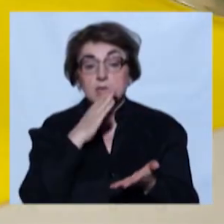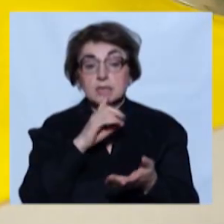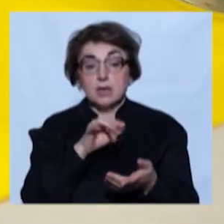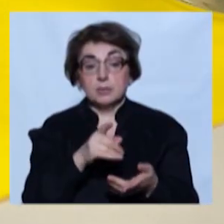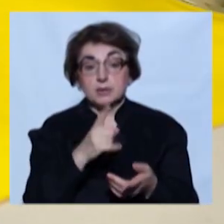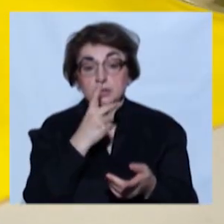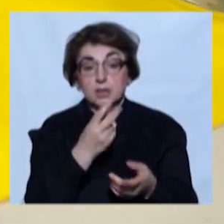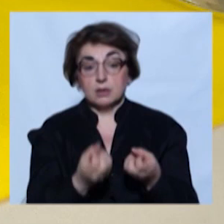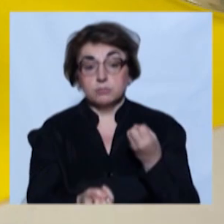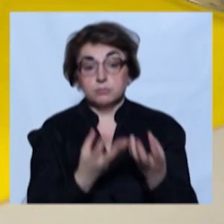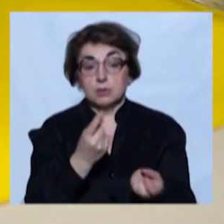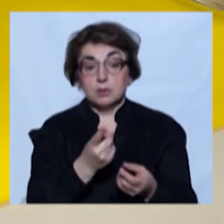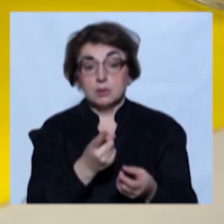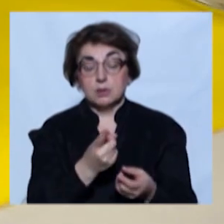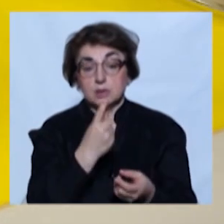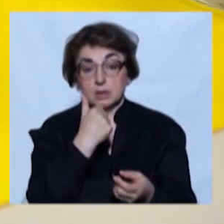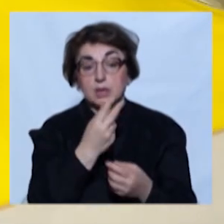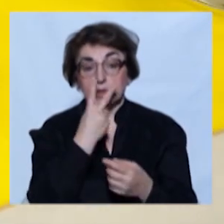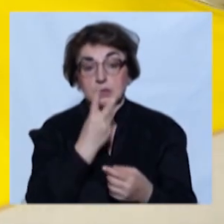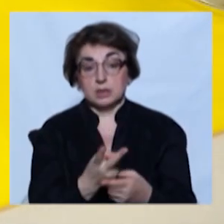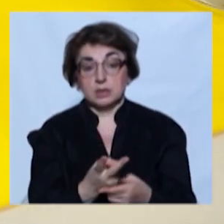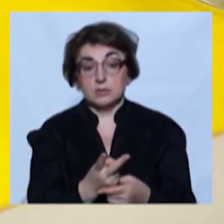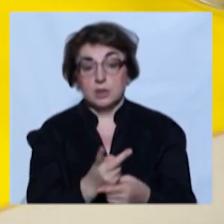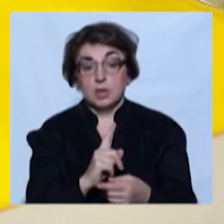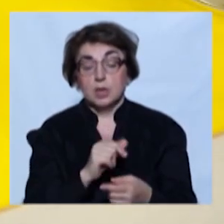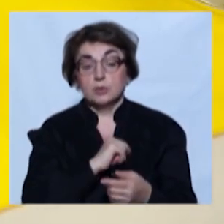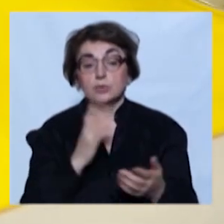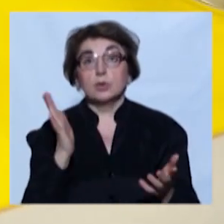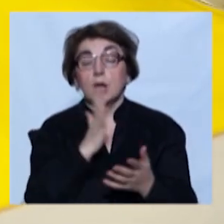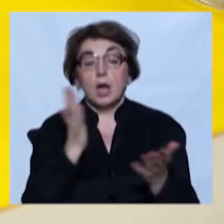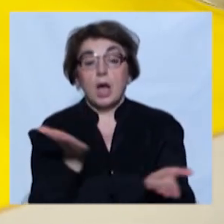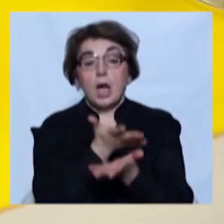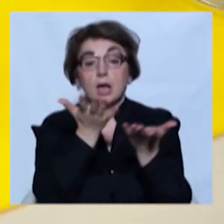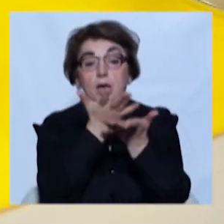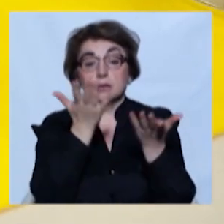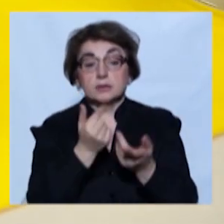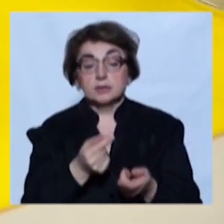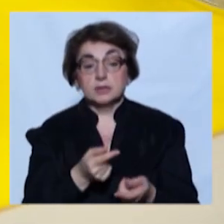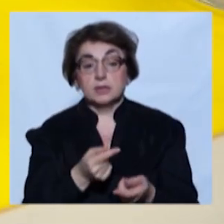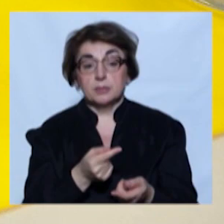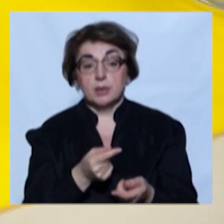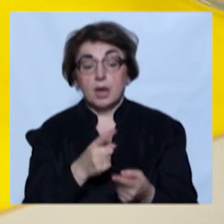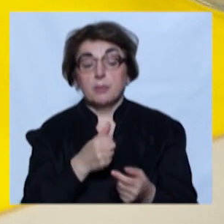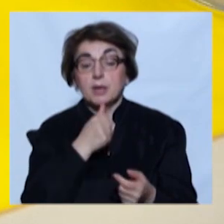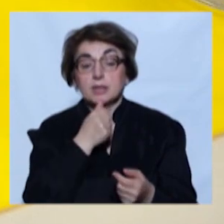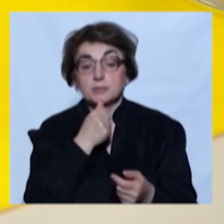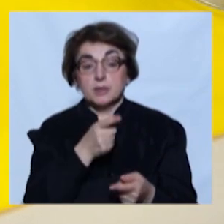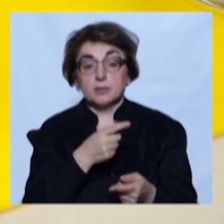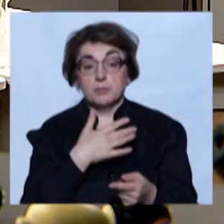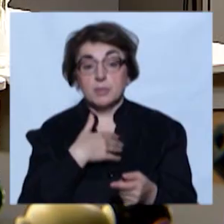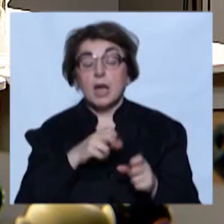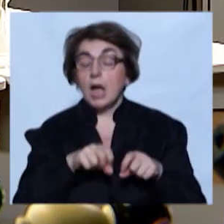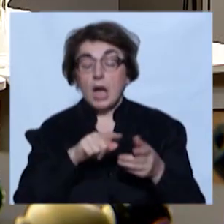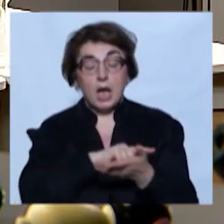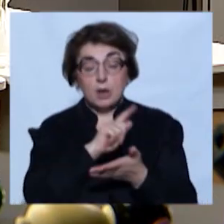ნატრიუმმა. კარგად ხედავთ, რომ აირადი ნივთიერება გამოიყო და რა თქმა უნდა ამ ექსპერიმენტს მე